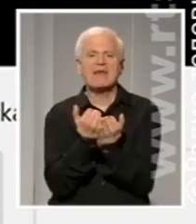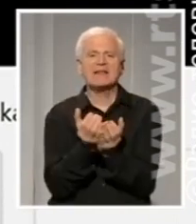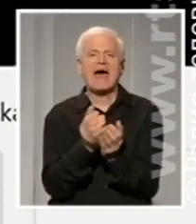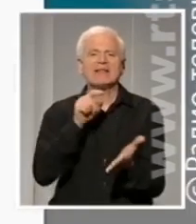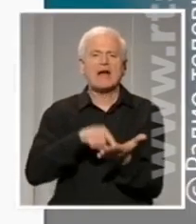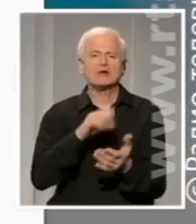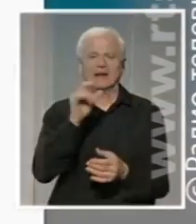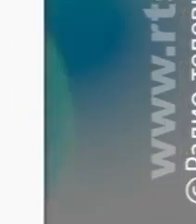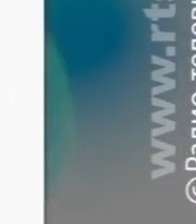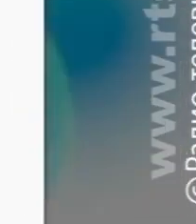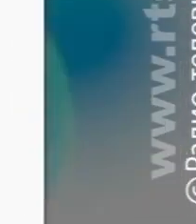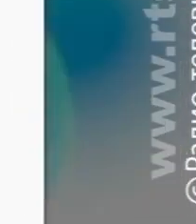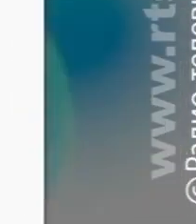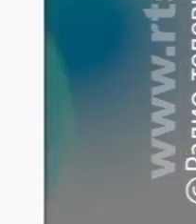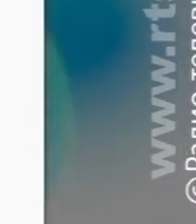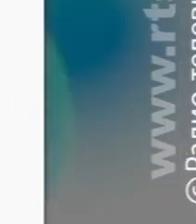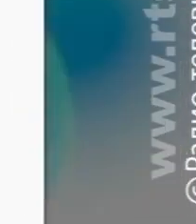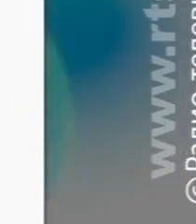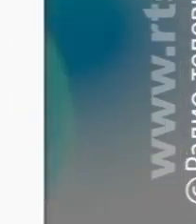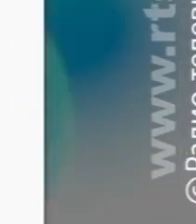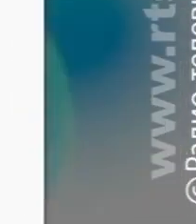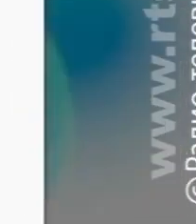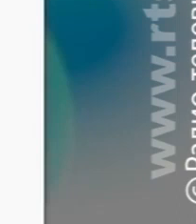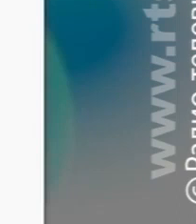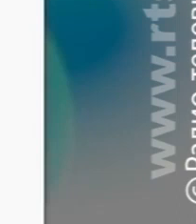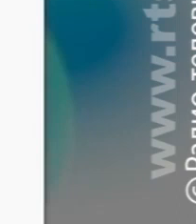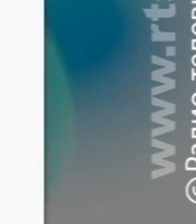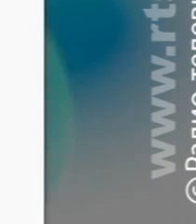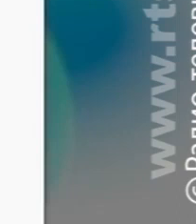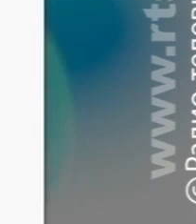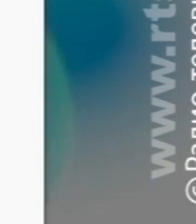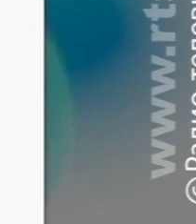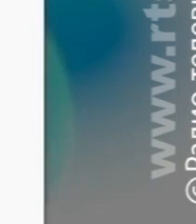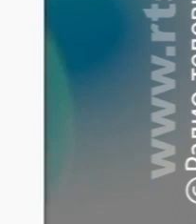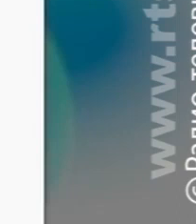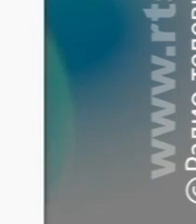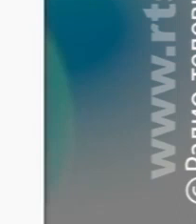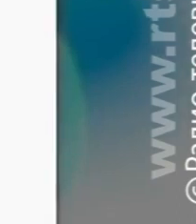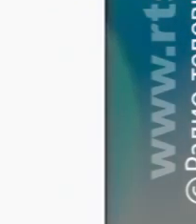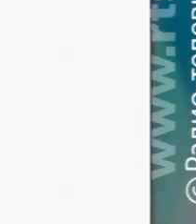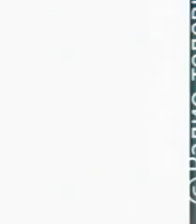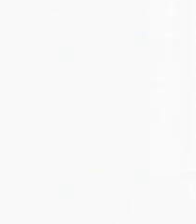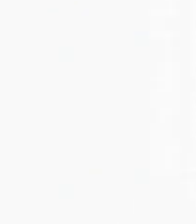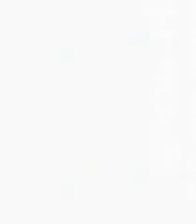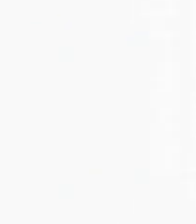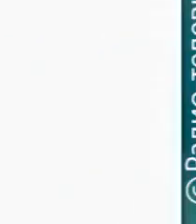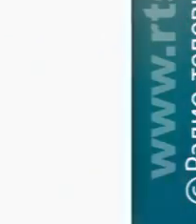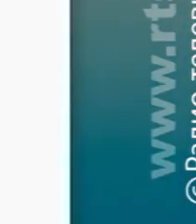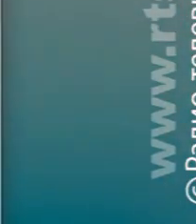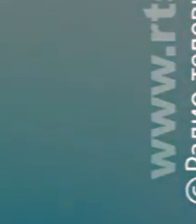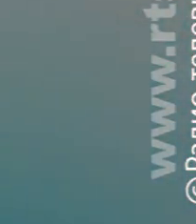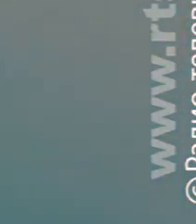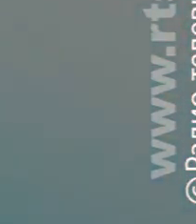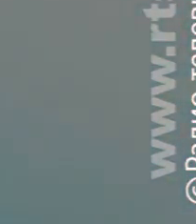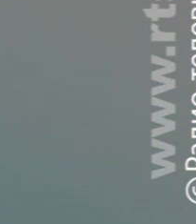www.rtsplaneta.rs. Ovako trenutno izgleda početna strana. U gornjem desnom uglu imate